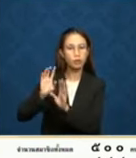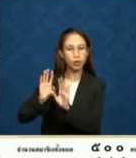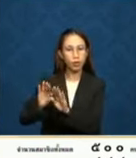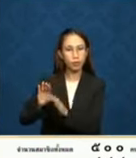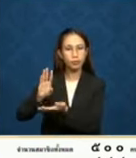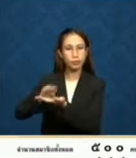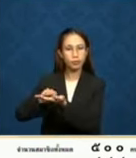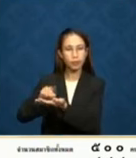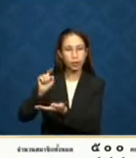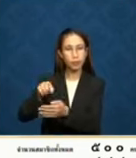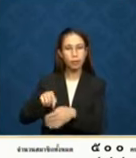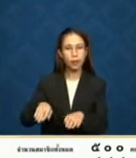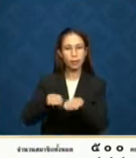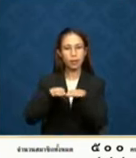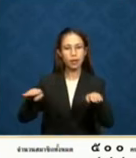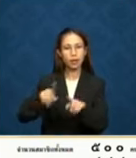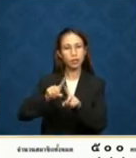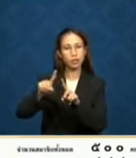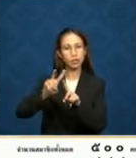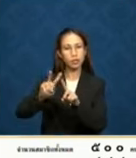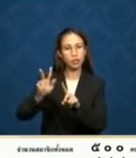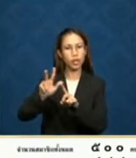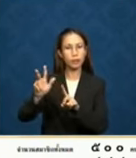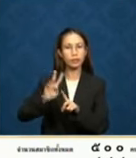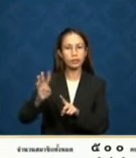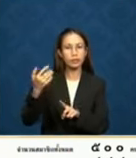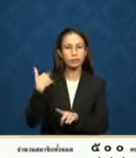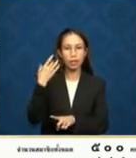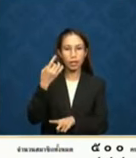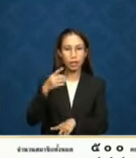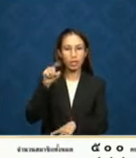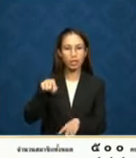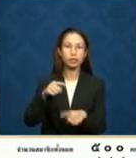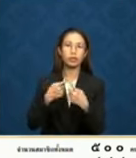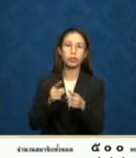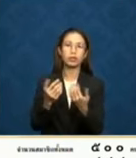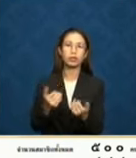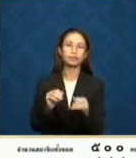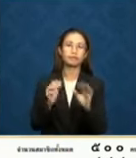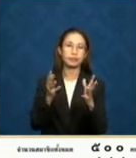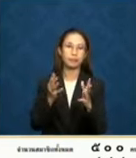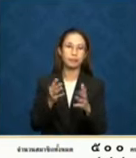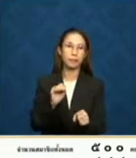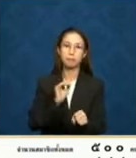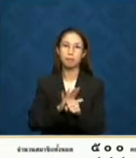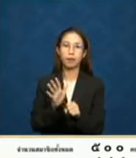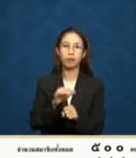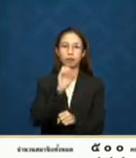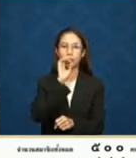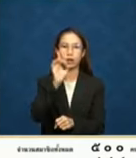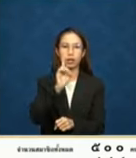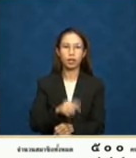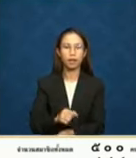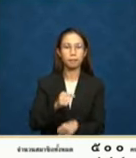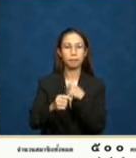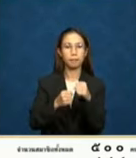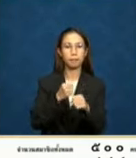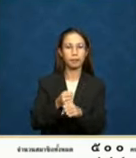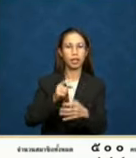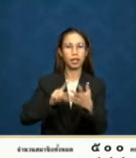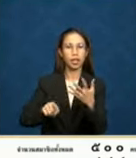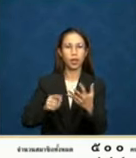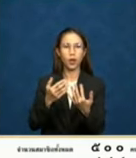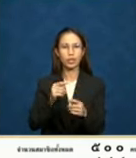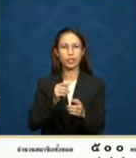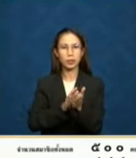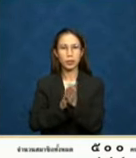องมมาตรฐาน 1, 2, 3, 4 อะไรบ้าง แต่ตอนนี้กยไม่มีครัไม่พอครับ ประกาศนโยบายไปปลายปี พอต้นปีร้อน